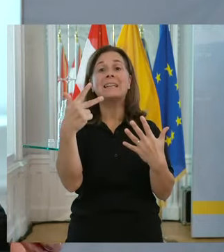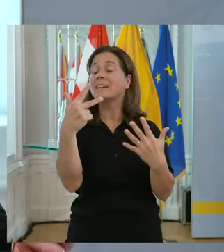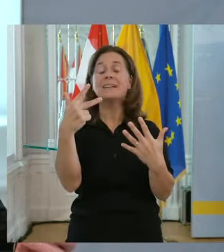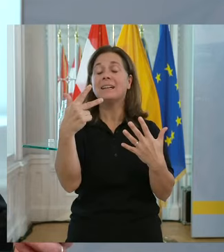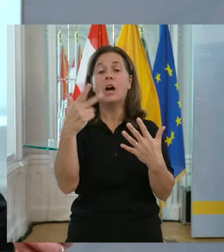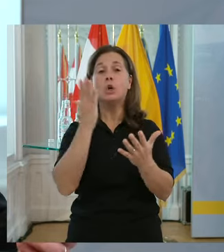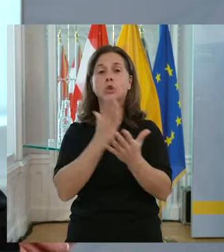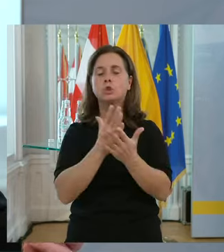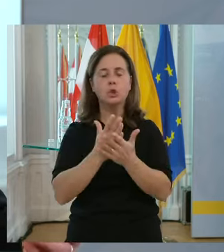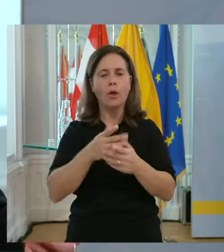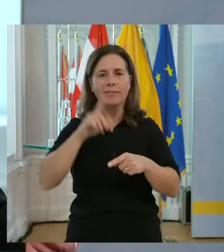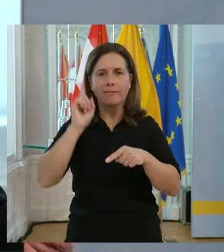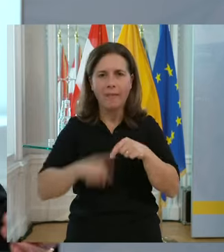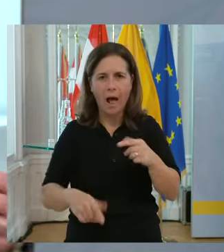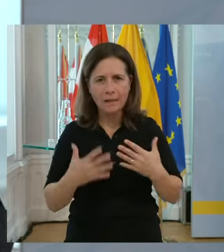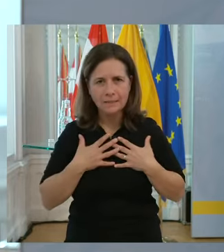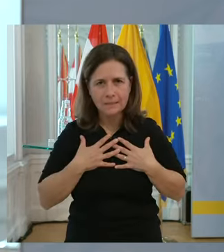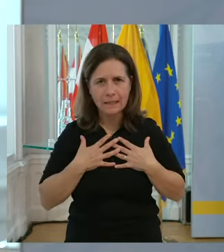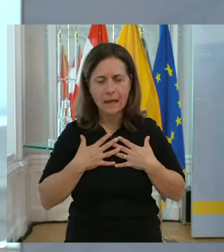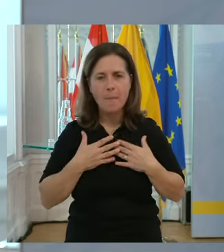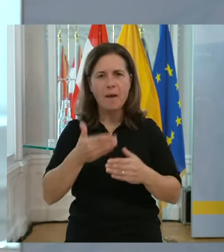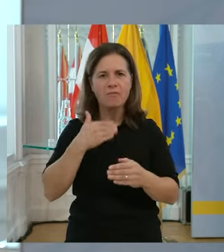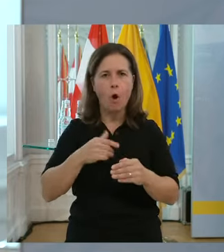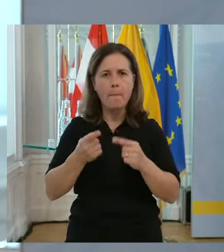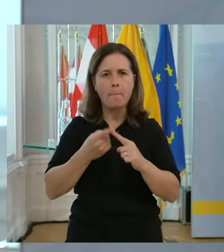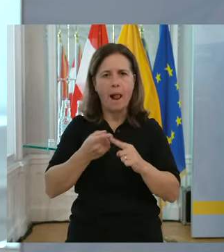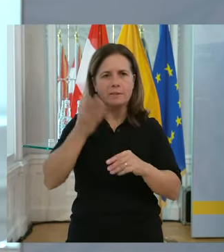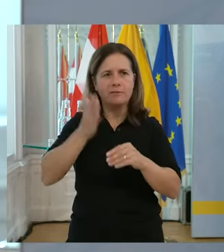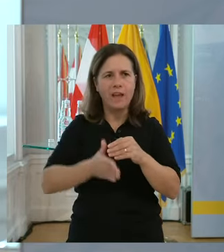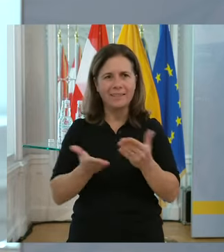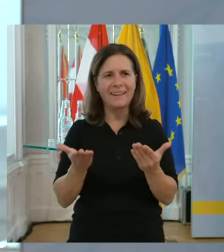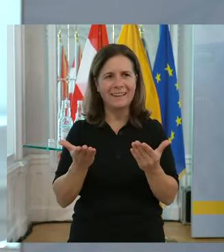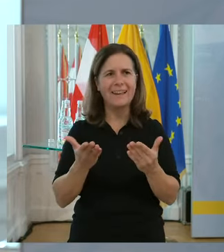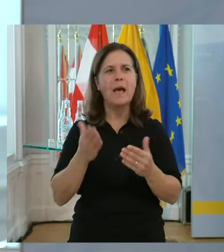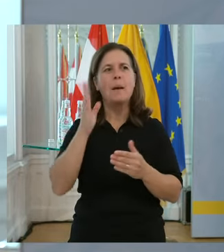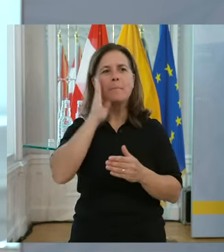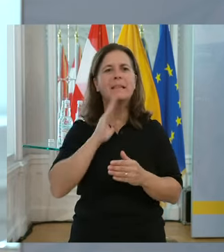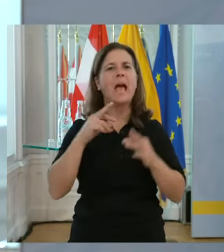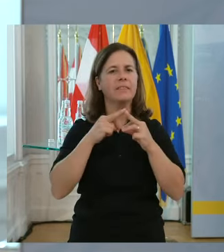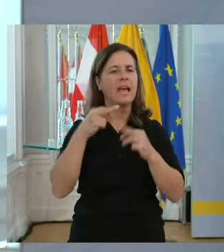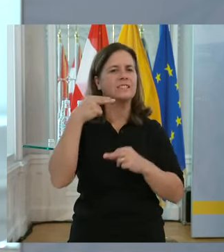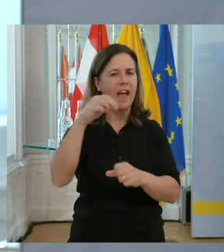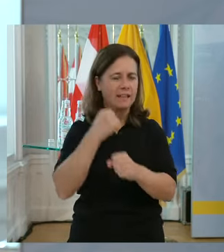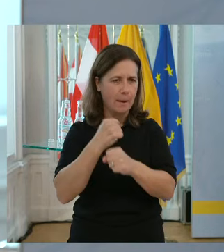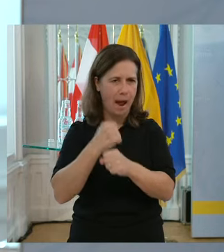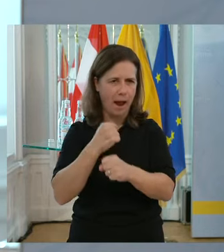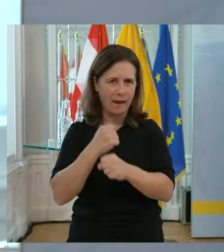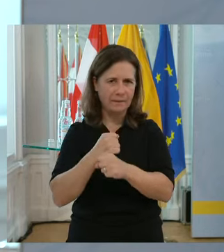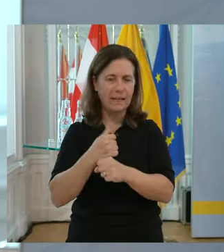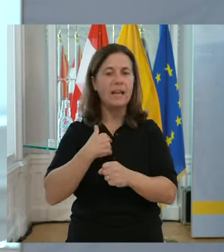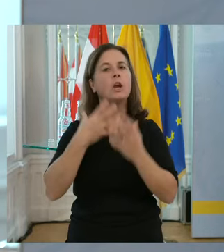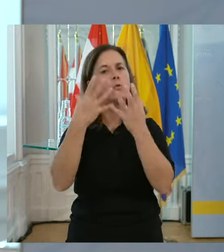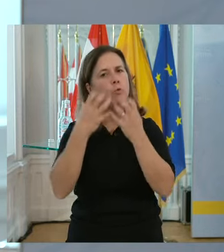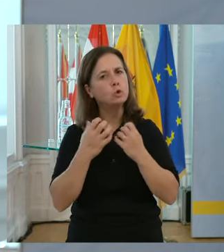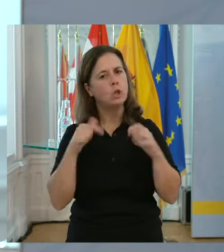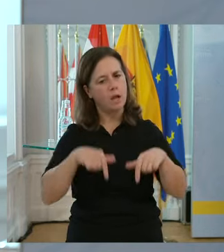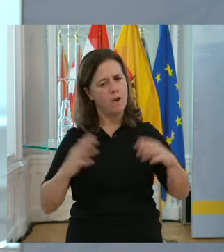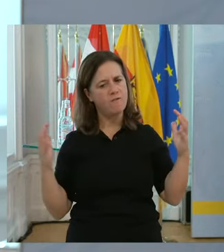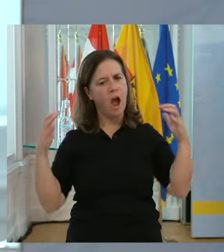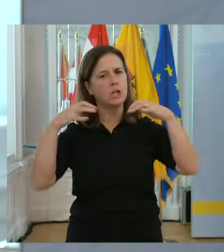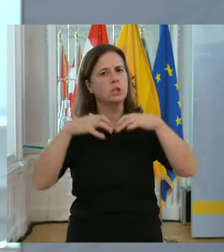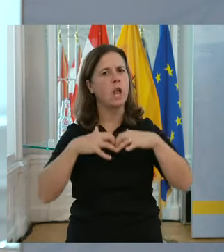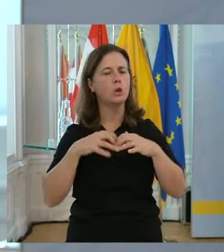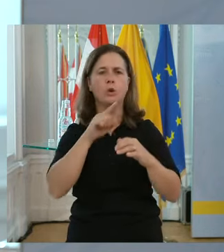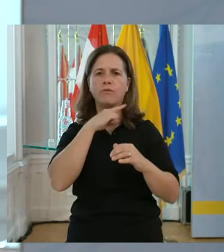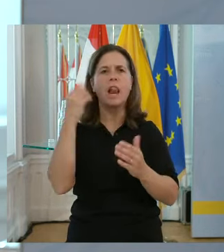schon das Fettnäpfchen und das knapp bevor ich fertig war. Also Andreas, bitte weitermachen so. Ich wünsche der Veranstaltung